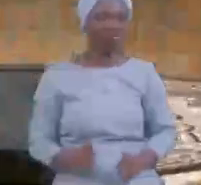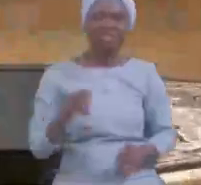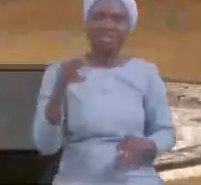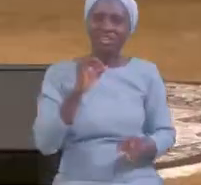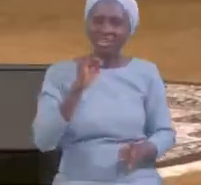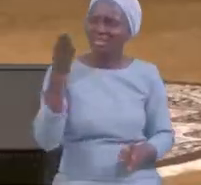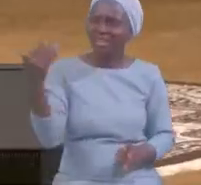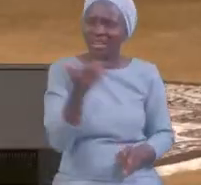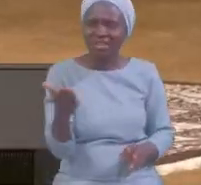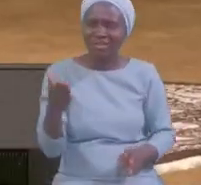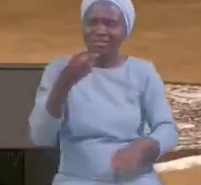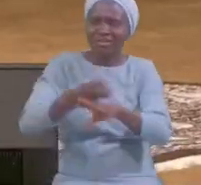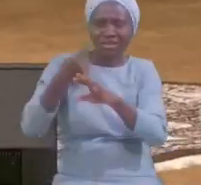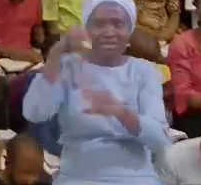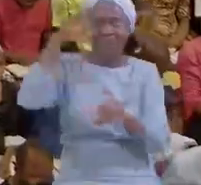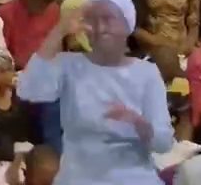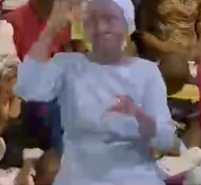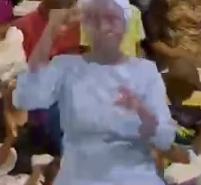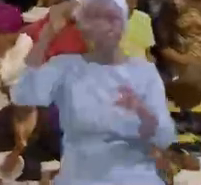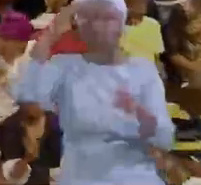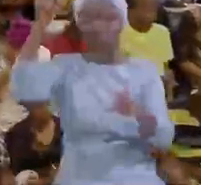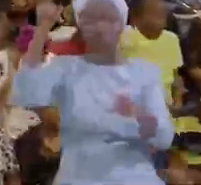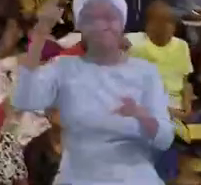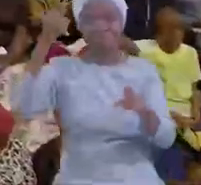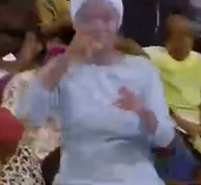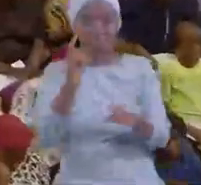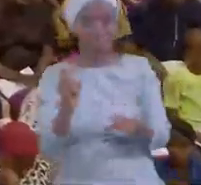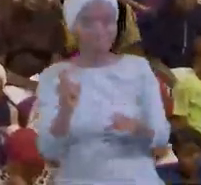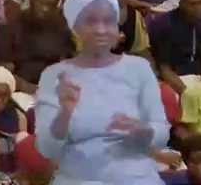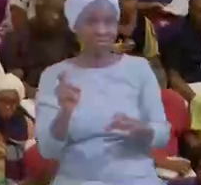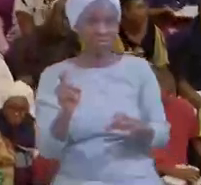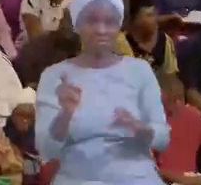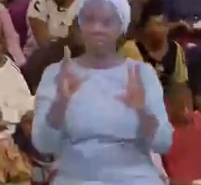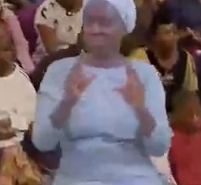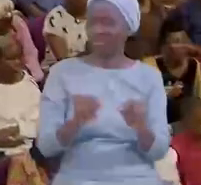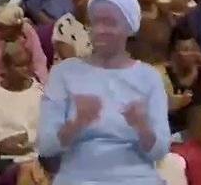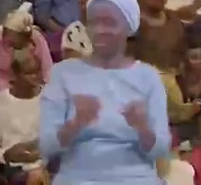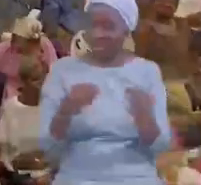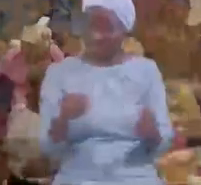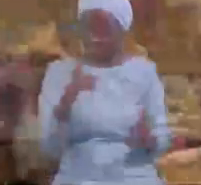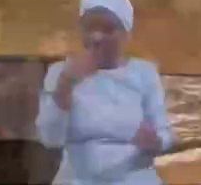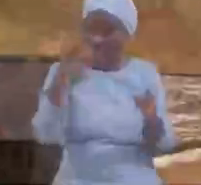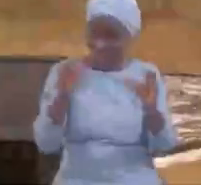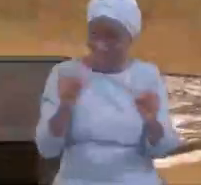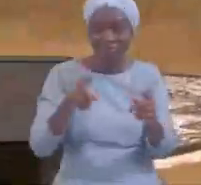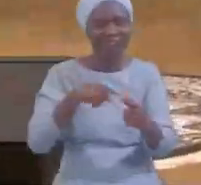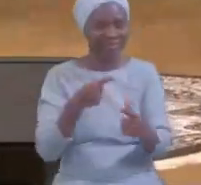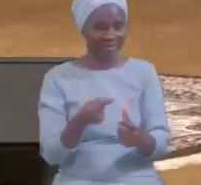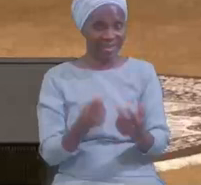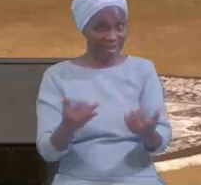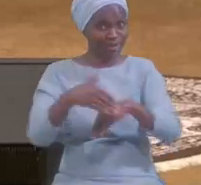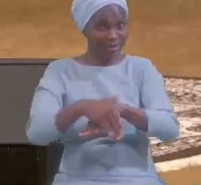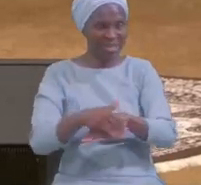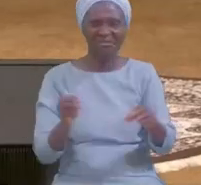étonnant de ma part? Non. Puisque vous avez dit non, vous allez le retrouver ce soir,